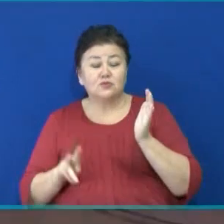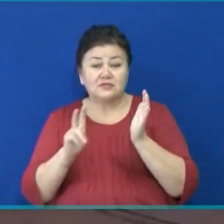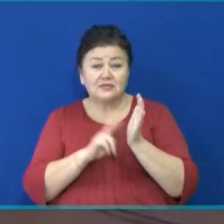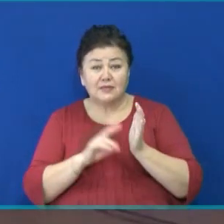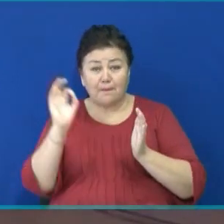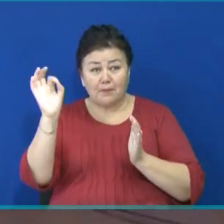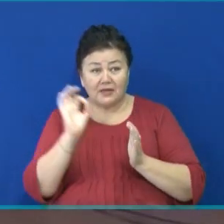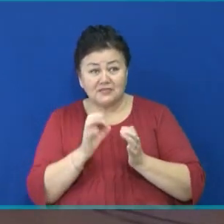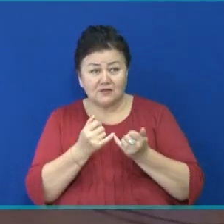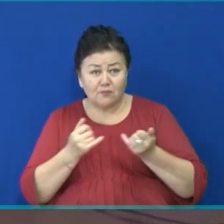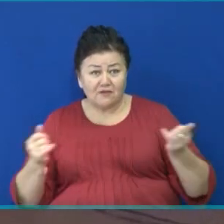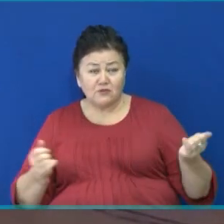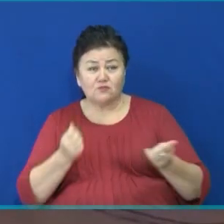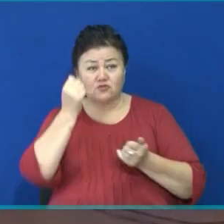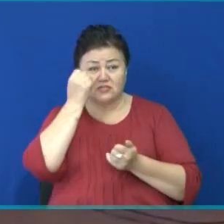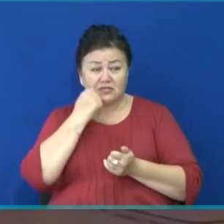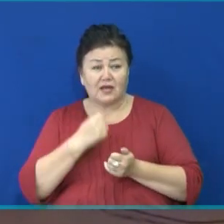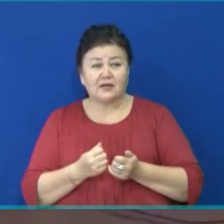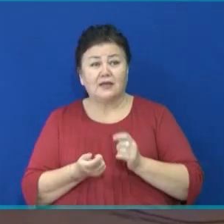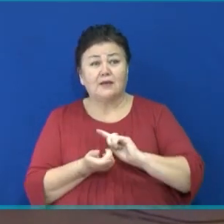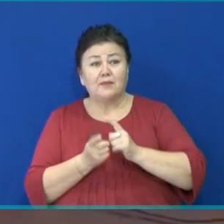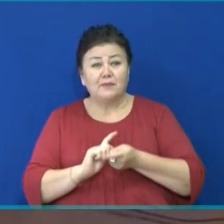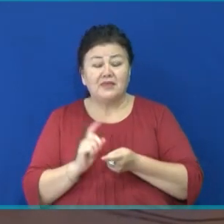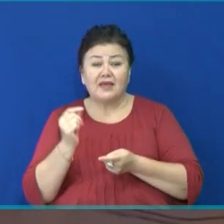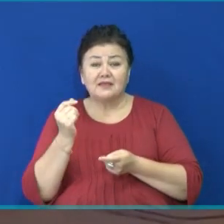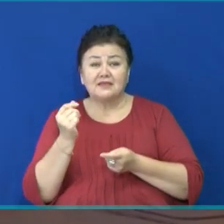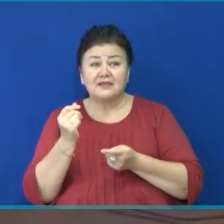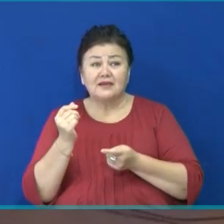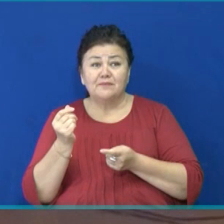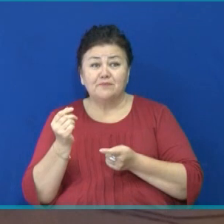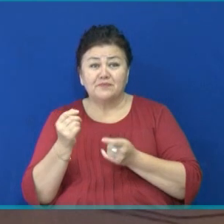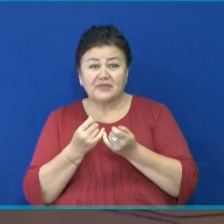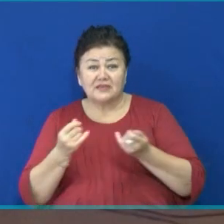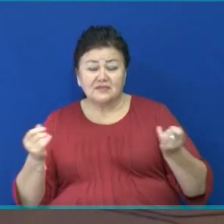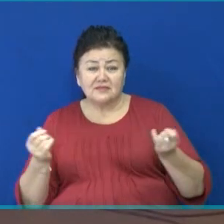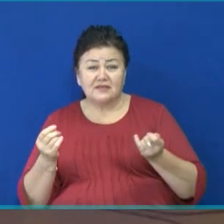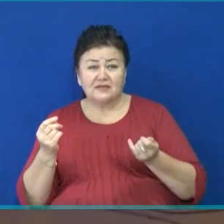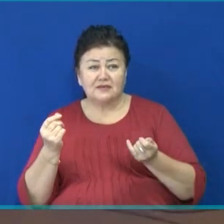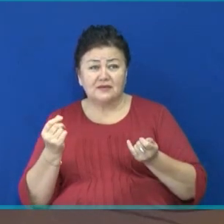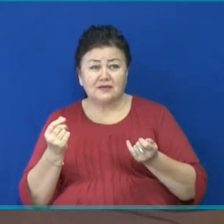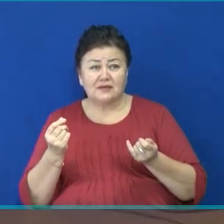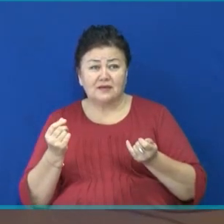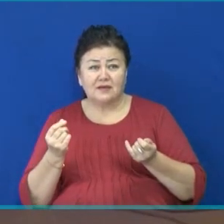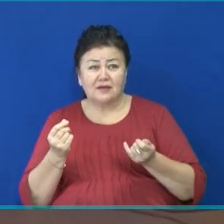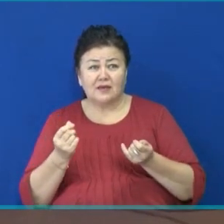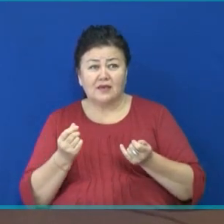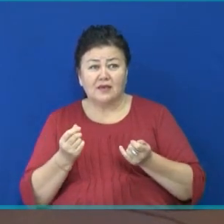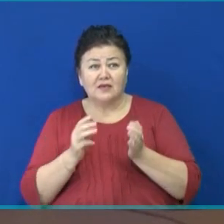ескі. Тарифті көтерудің басты себебі электр желілерінің тозуы. Қазіргі таңда Абай облысы бойынша электр желілерінің